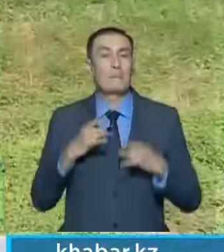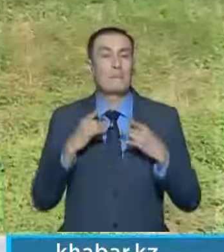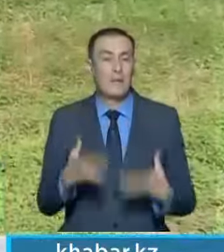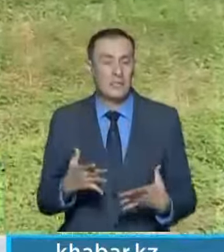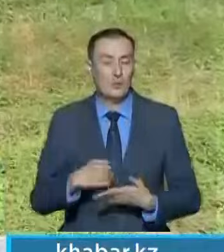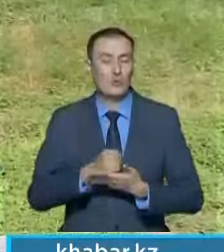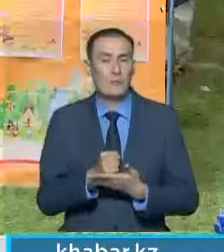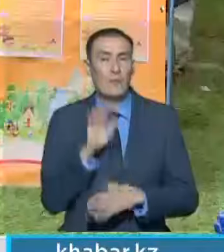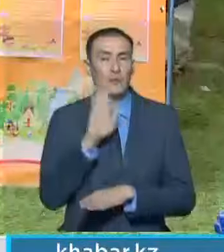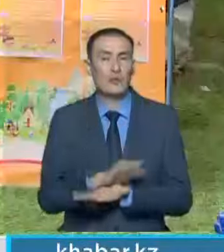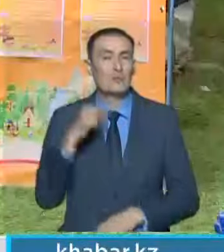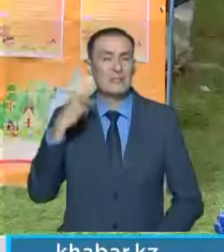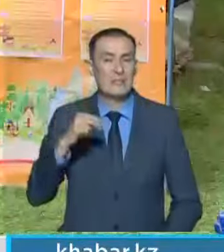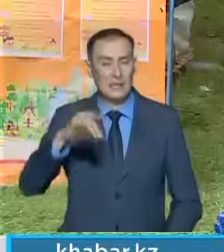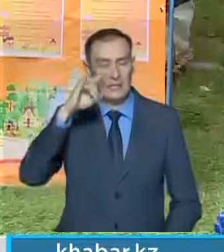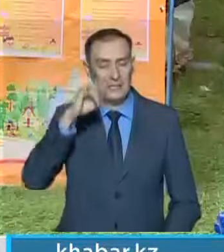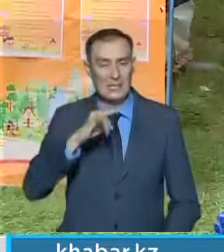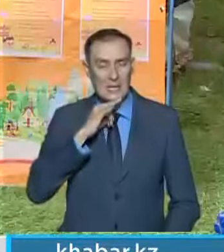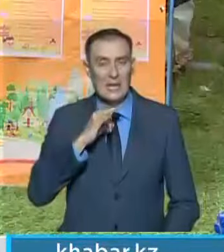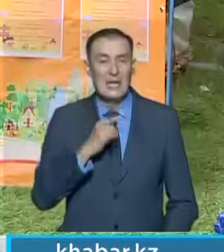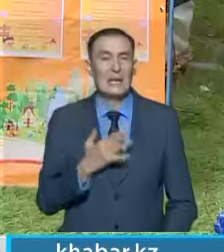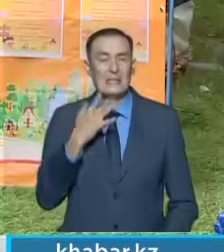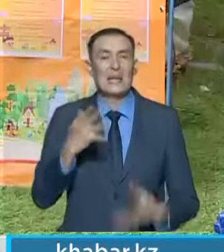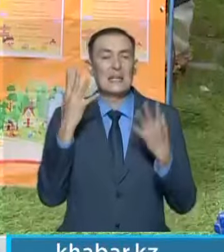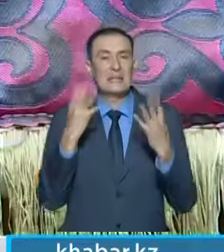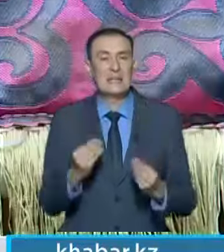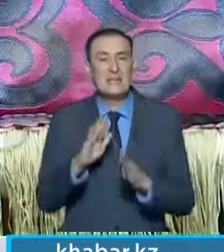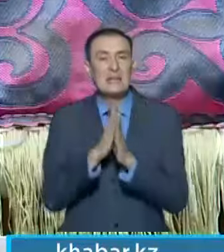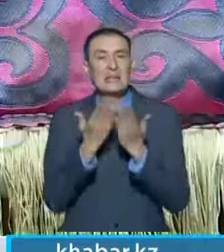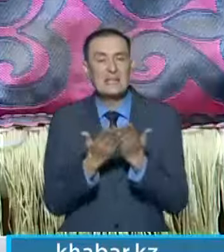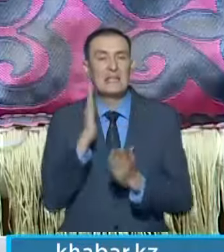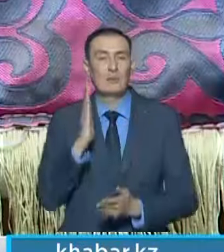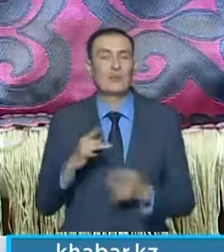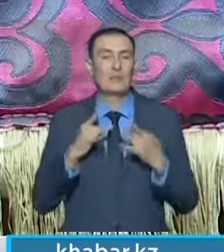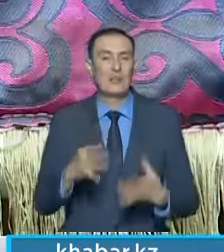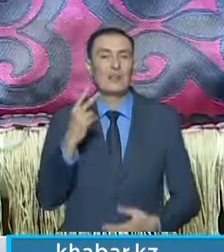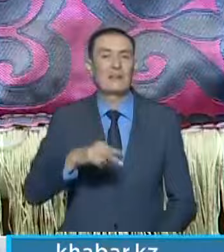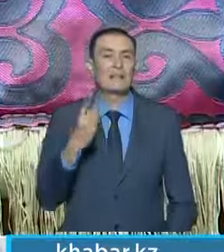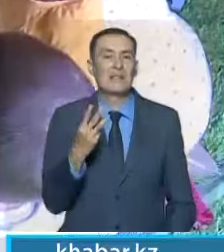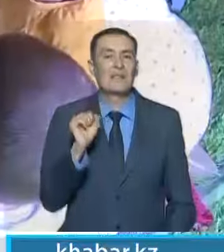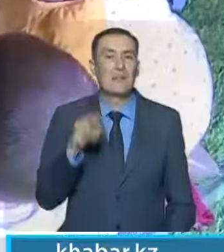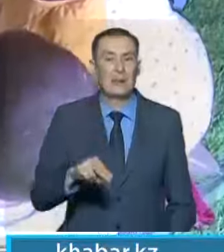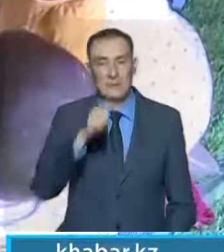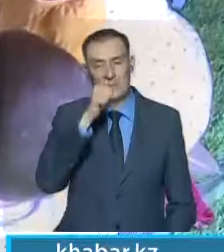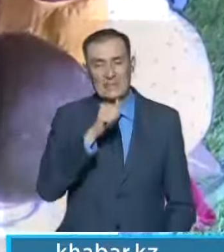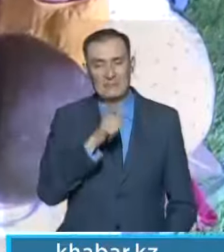который учредили по поручению президента страны. Национальный день книги казахстанцы будут отмечать 23 апреля.